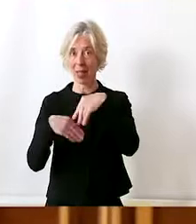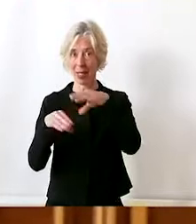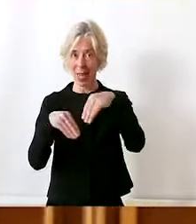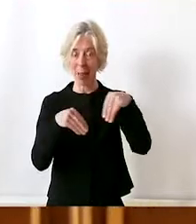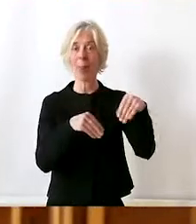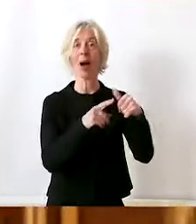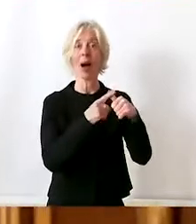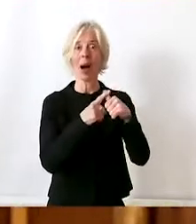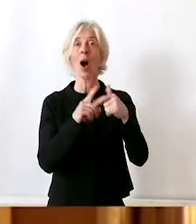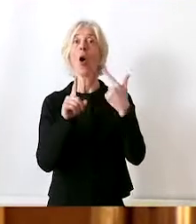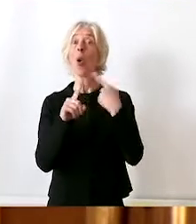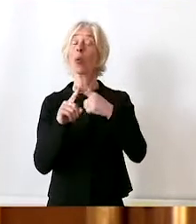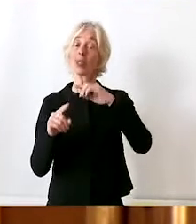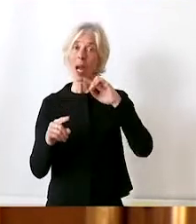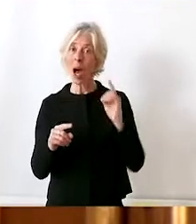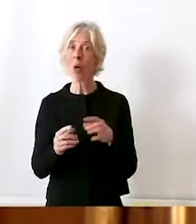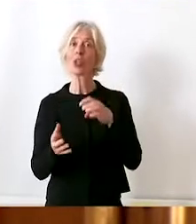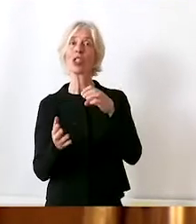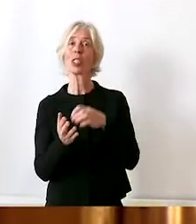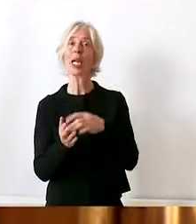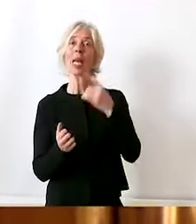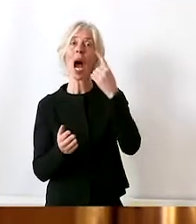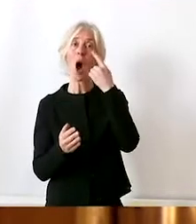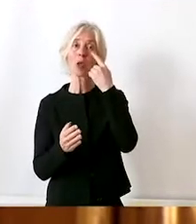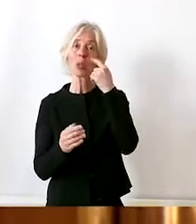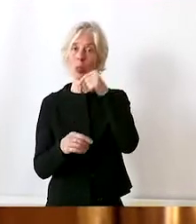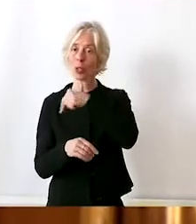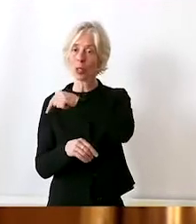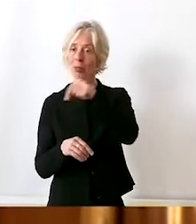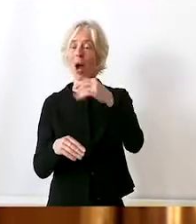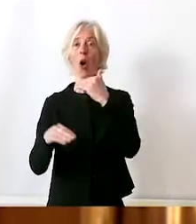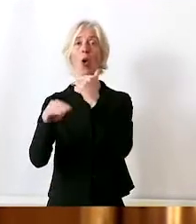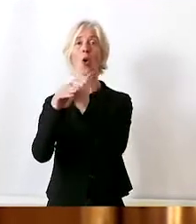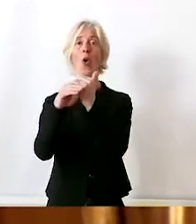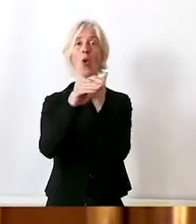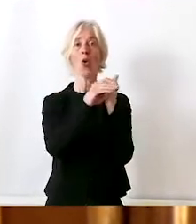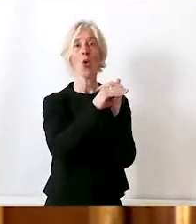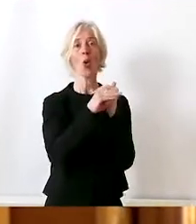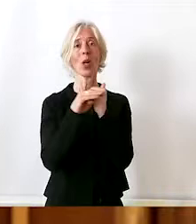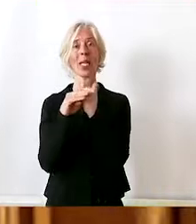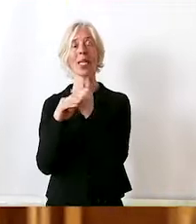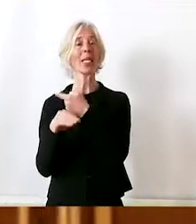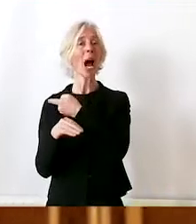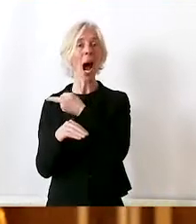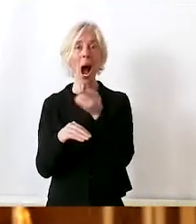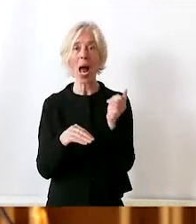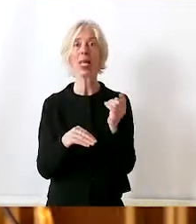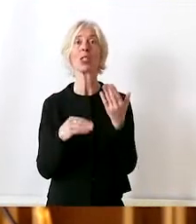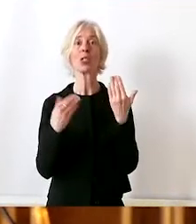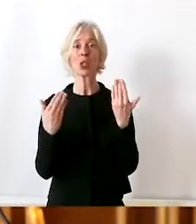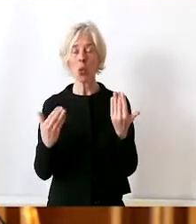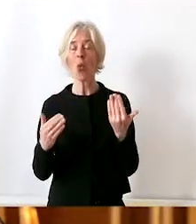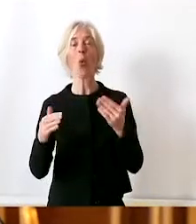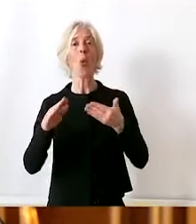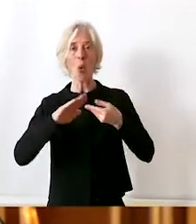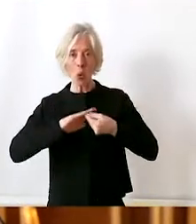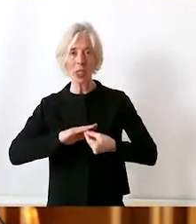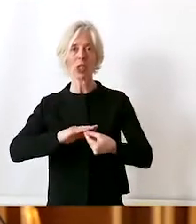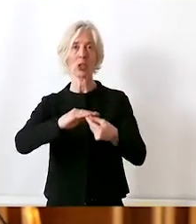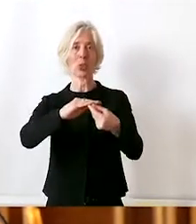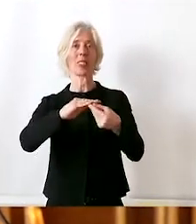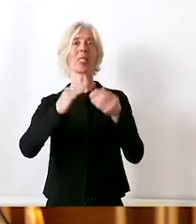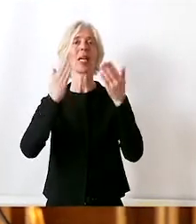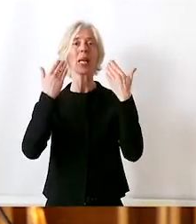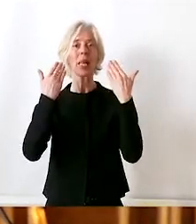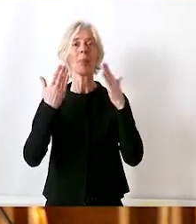Kolleginnen und Kollegen vom Blue City, die hier also im Veranstaltungsbereich, im Marketing unterstützen. Natürlich aber auch die Kolleginnen